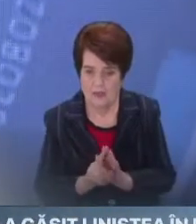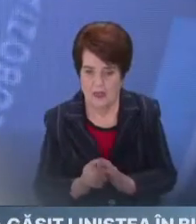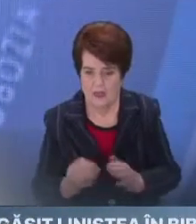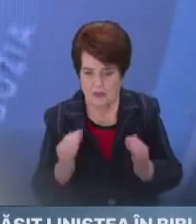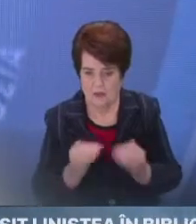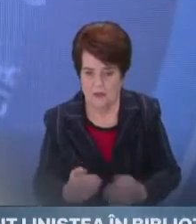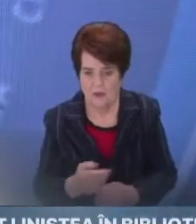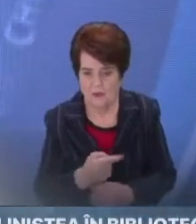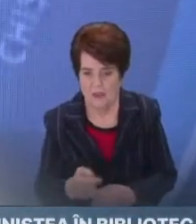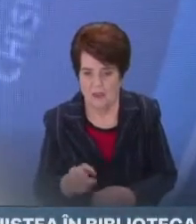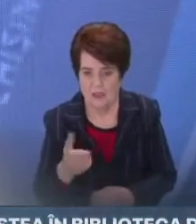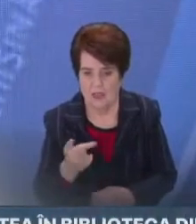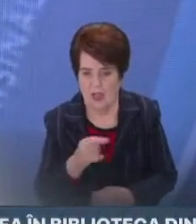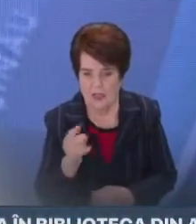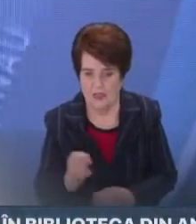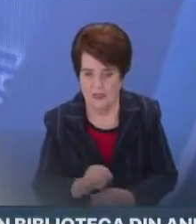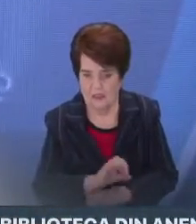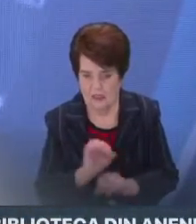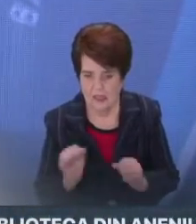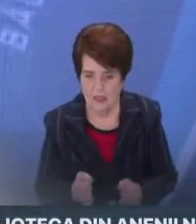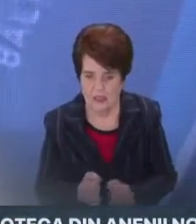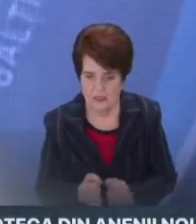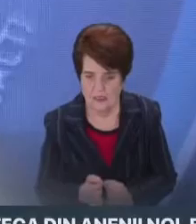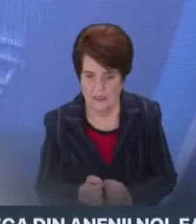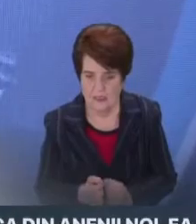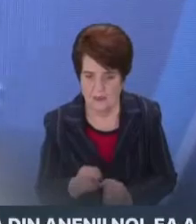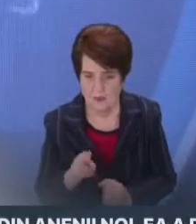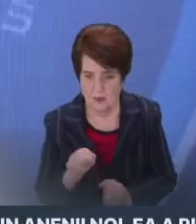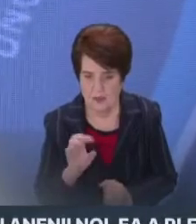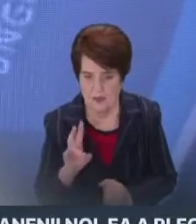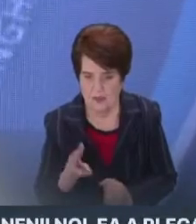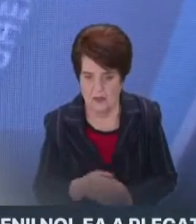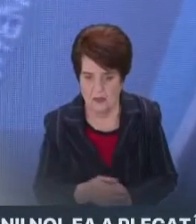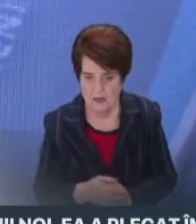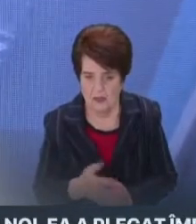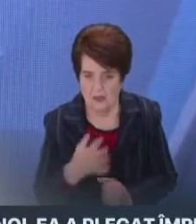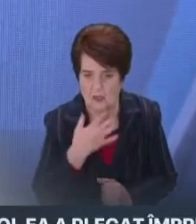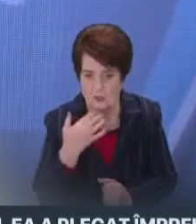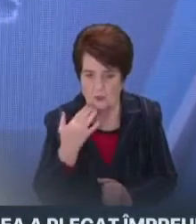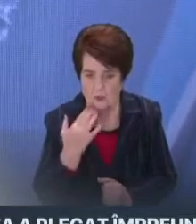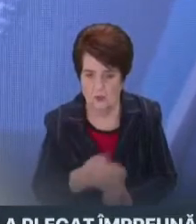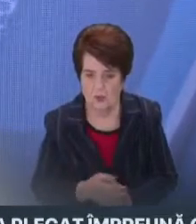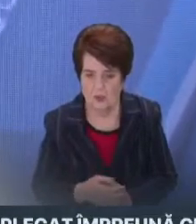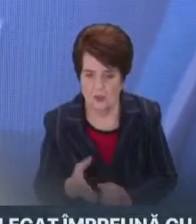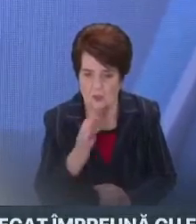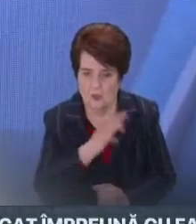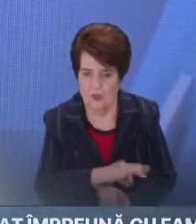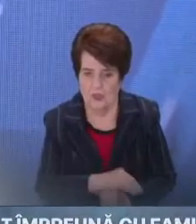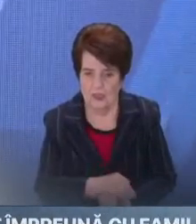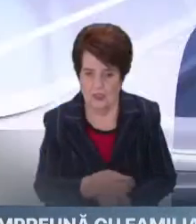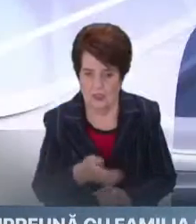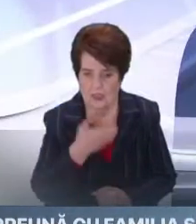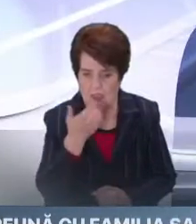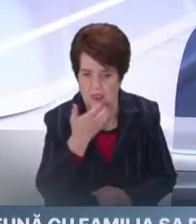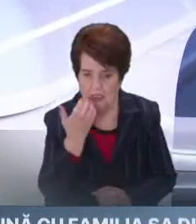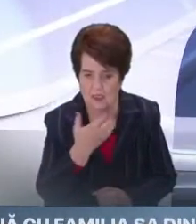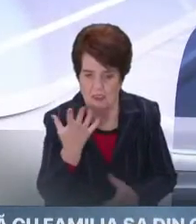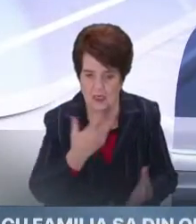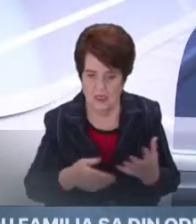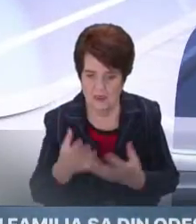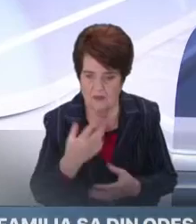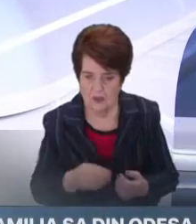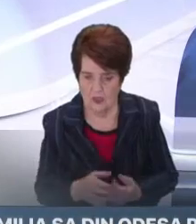să înghețe. Și din această cauză mulți utilizează încălzitoare artificiale